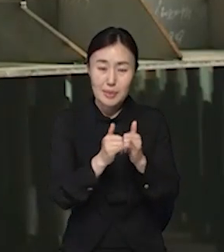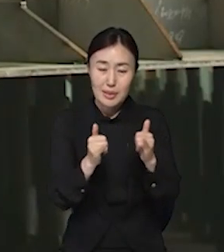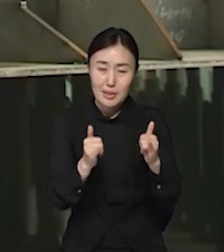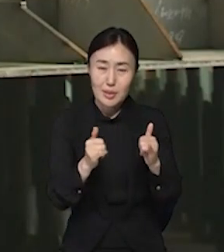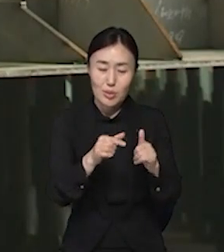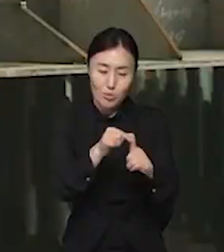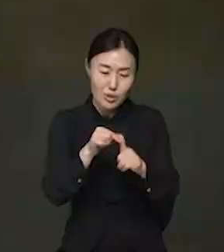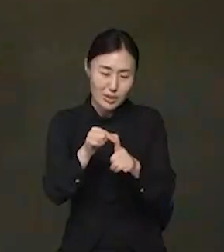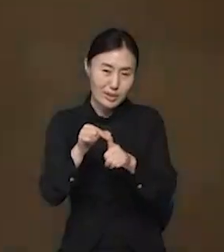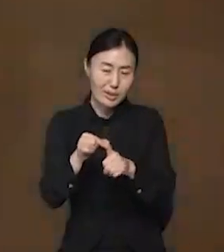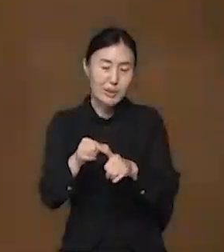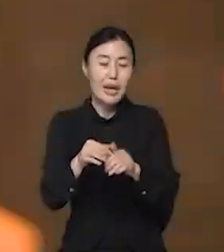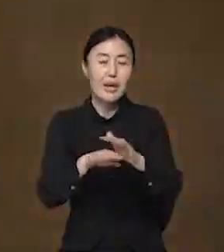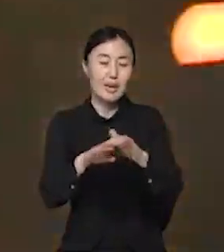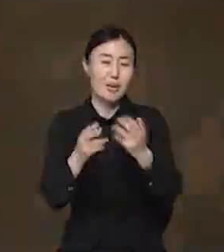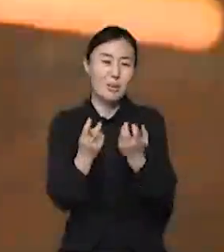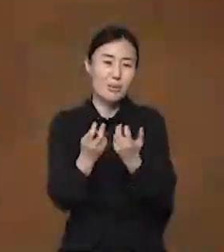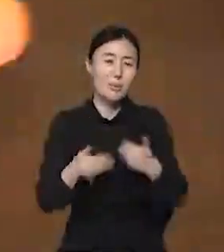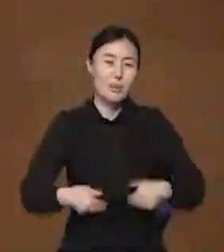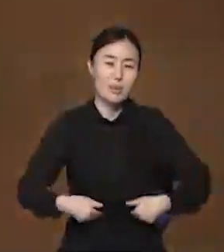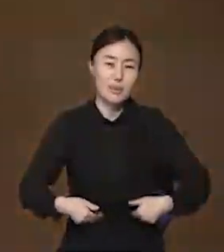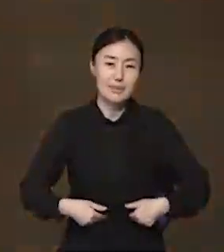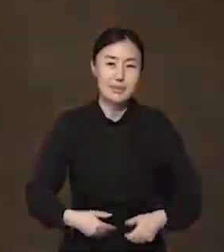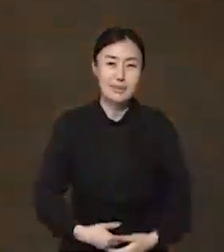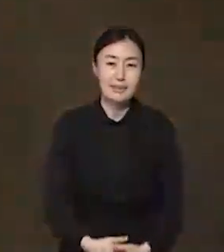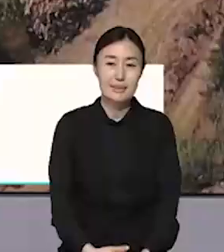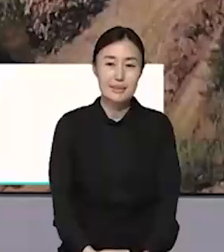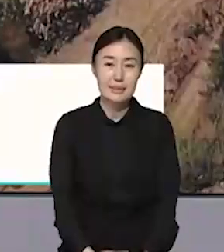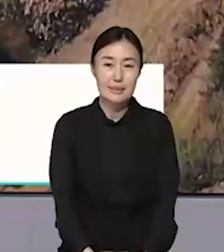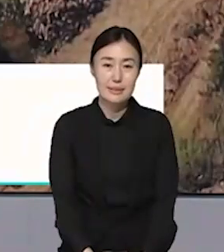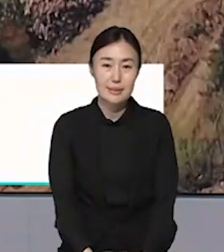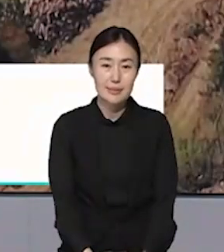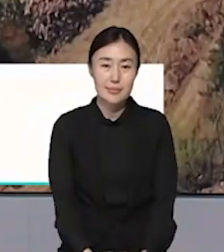시급합니다. KBC 고익수입니다.